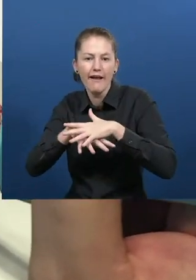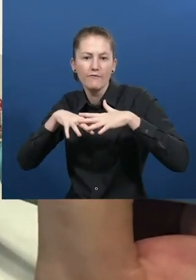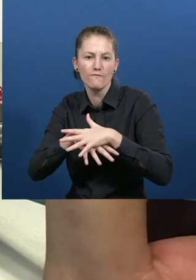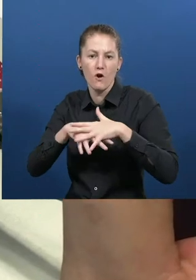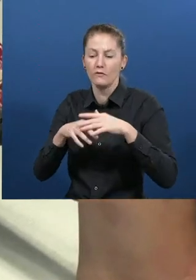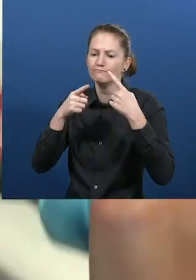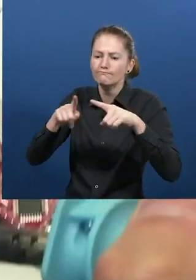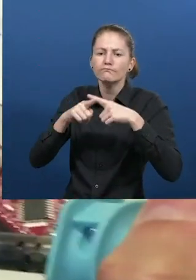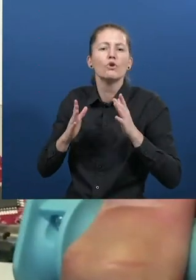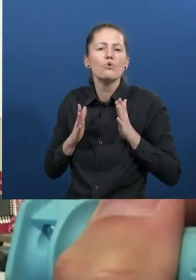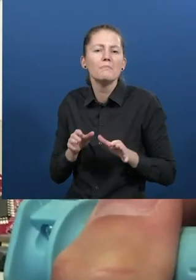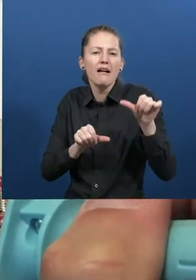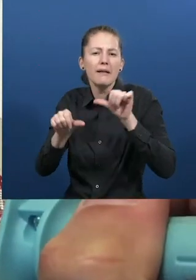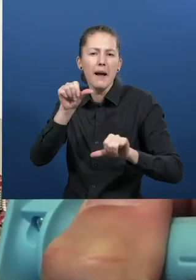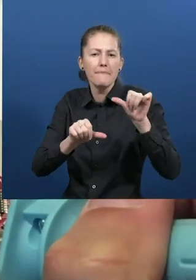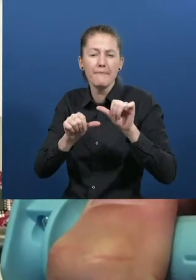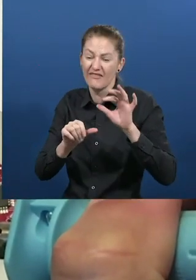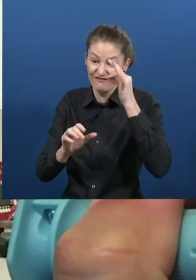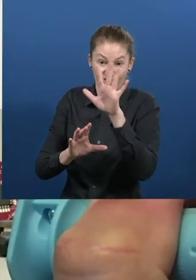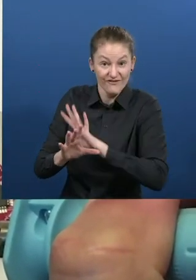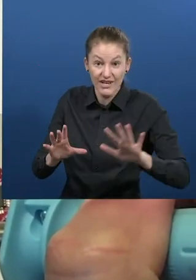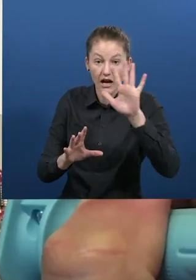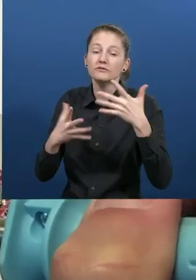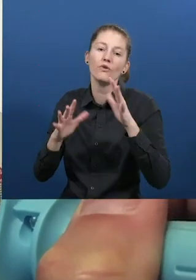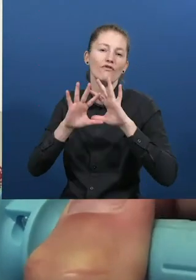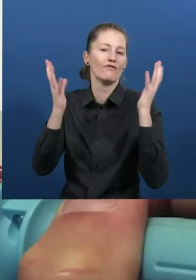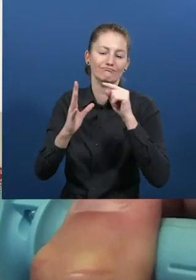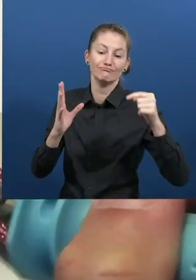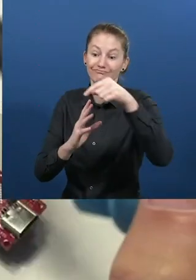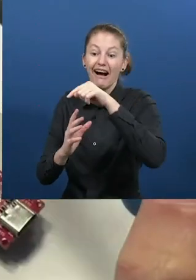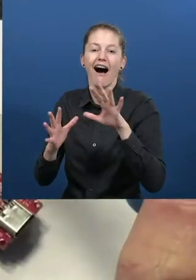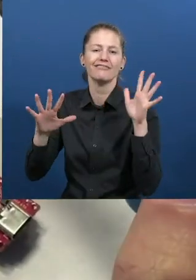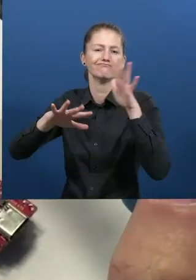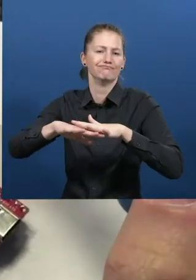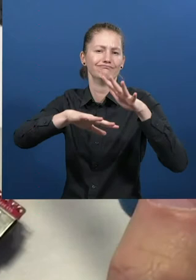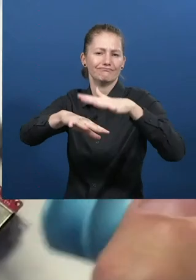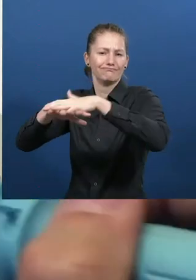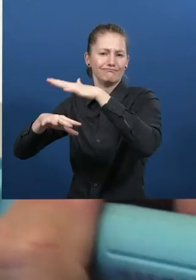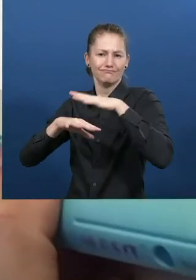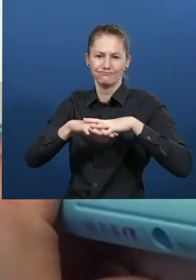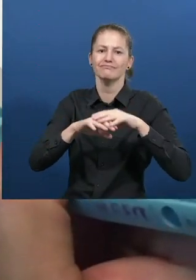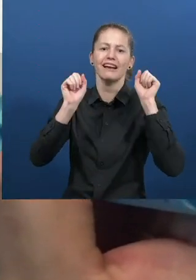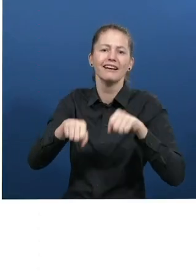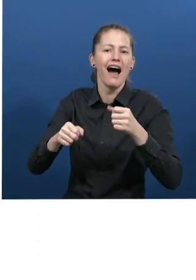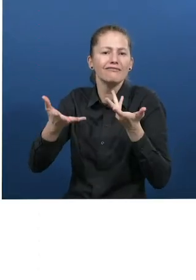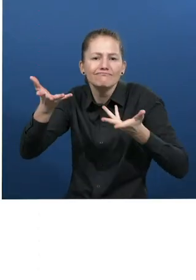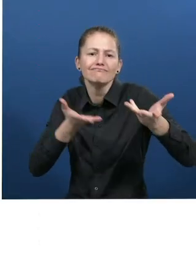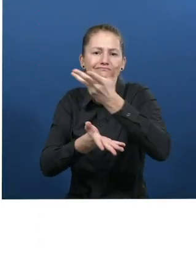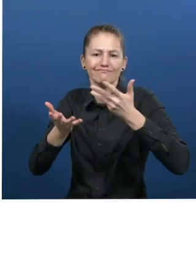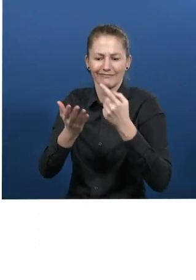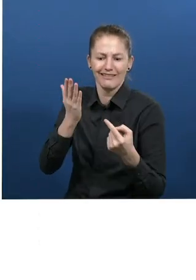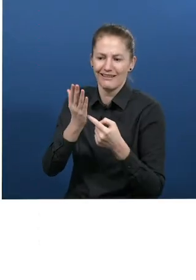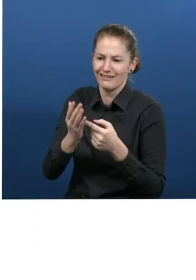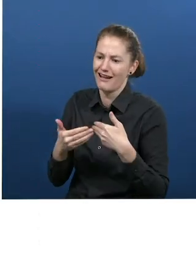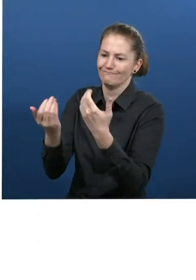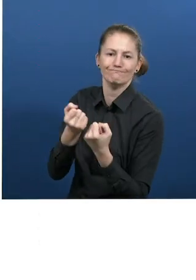Human Lab, donc de structures qui pourront permettre partout à travers la France et le monde que des personnes se fabriquent leurs propres aides techniques au handicap. How did